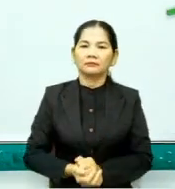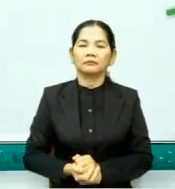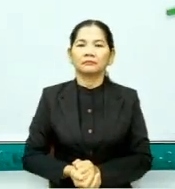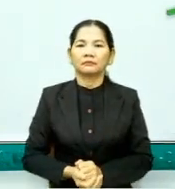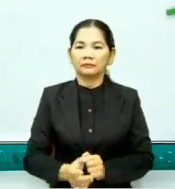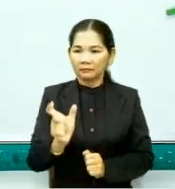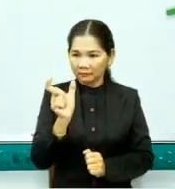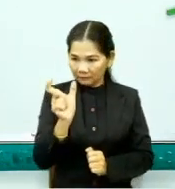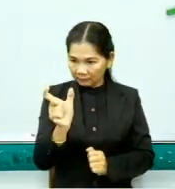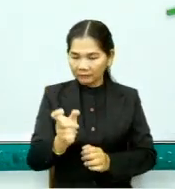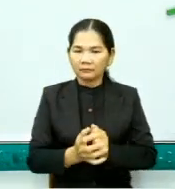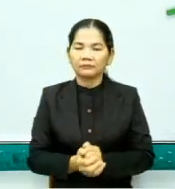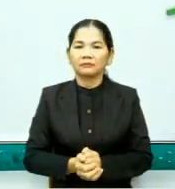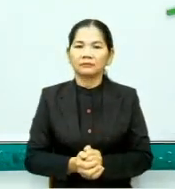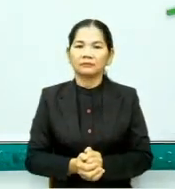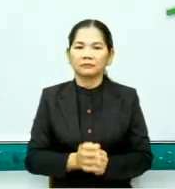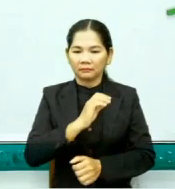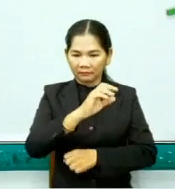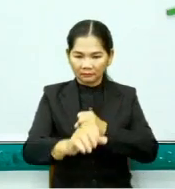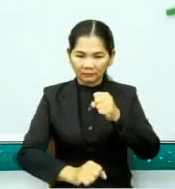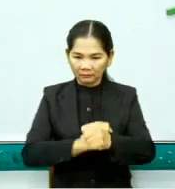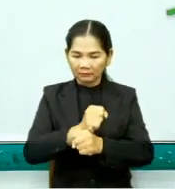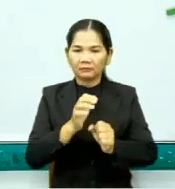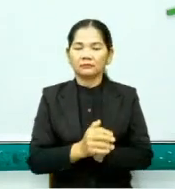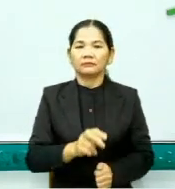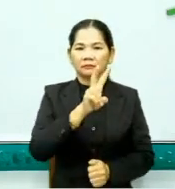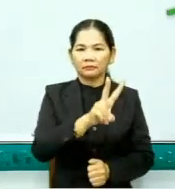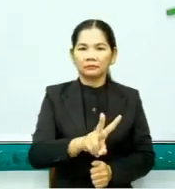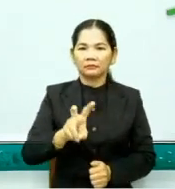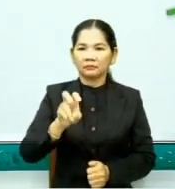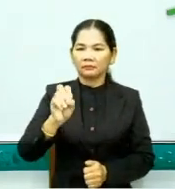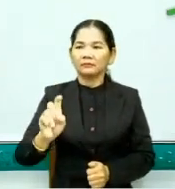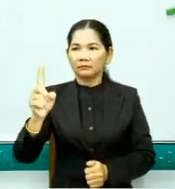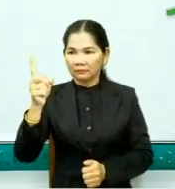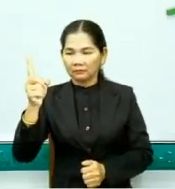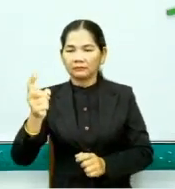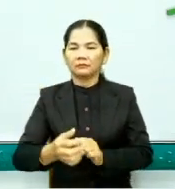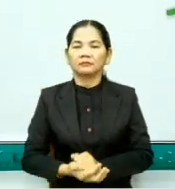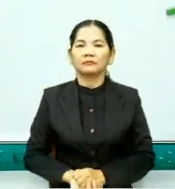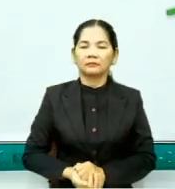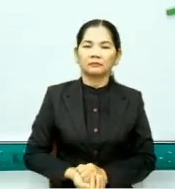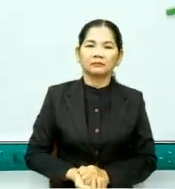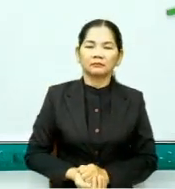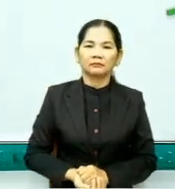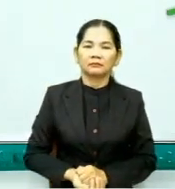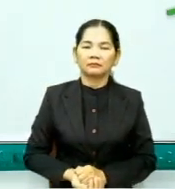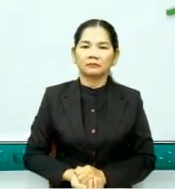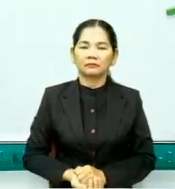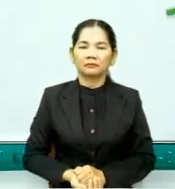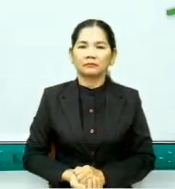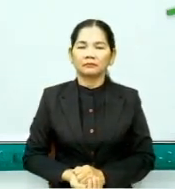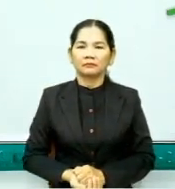Chà con đọc lìa bằng tên. Chnam bí bôn đọc mùi.